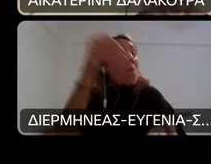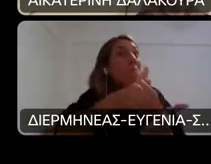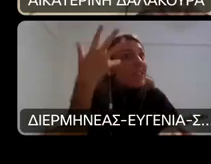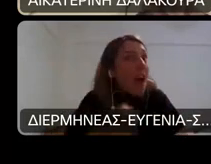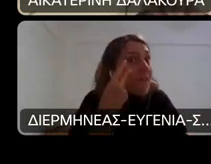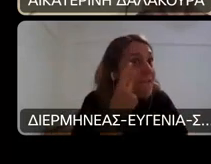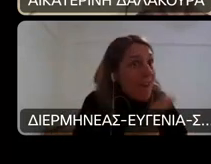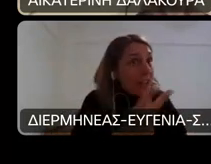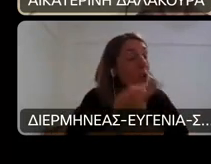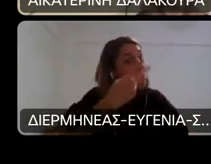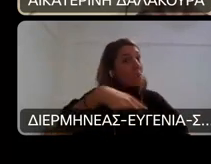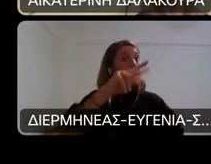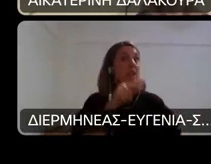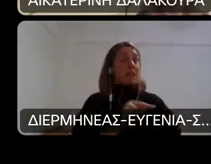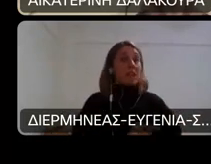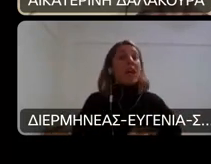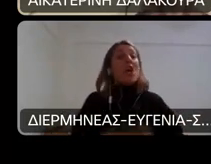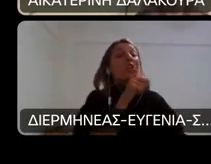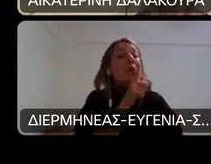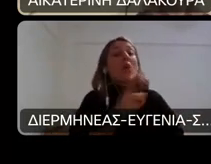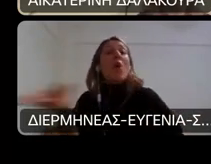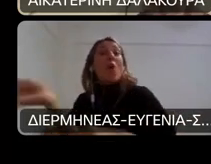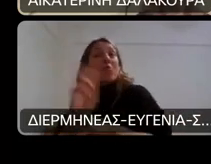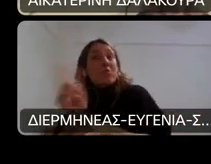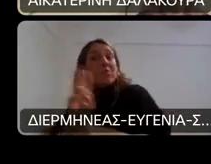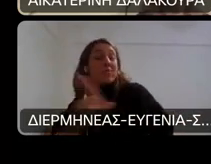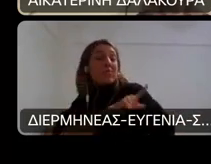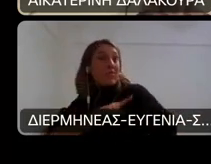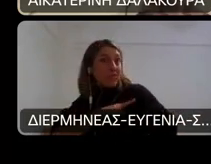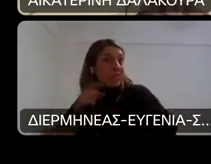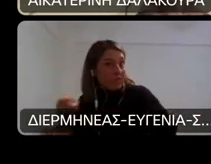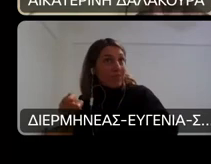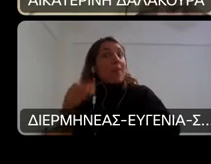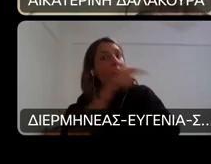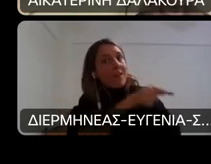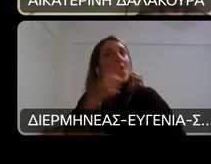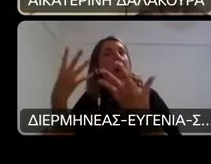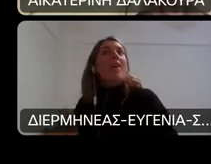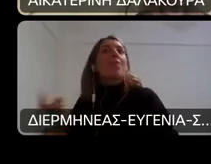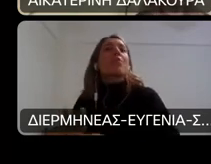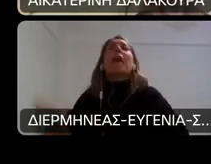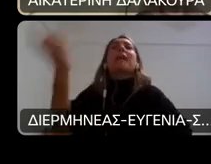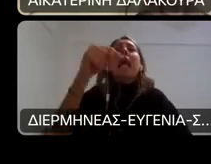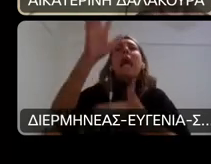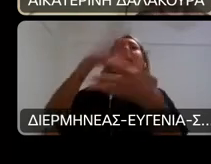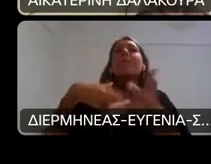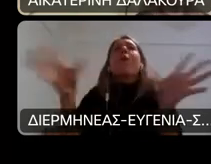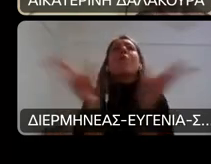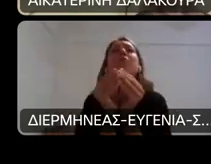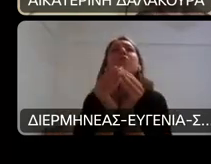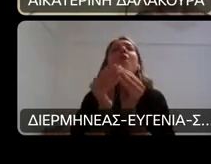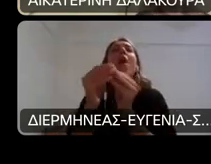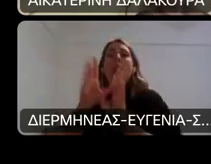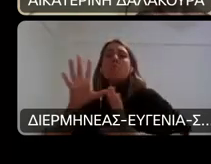αντανακλάται τόσο στα επίσημα διοικητικά έγγραφα που πλέον με συνέπεια το αντιμετωπίζουν αυτό, όσο και στα ποικίλα άλλα κείμενα επικοινωνίας των μελών της